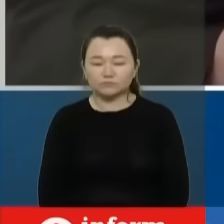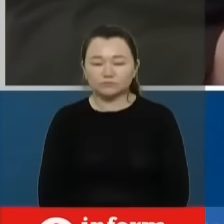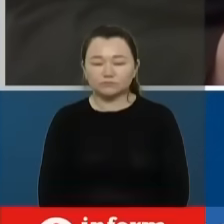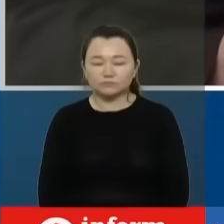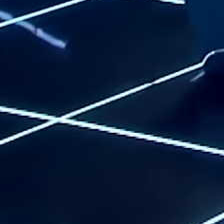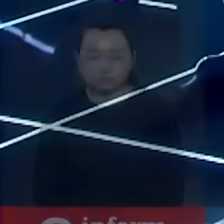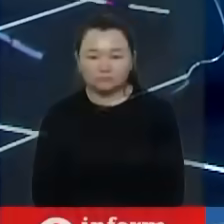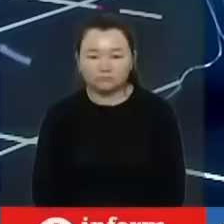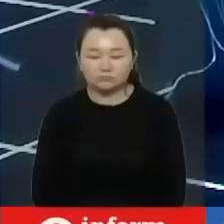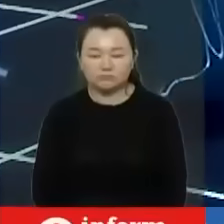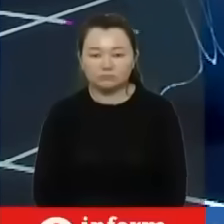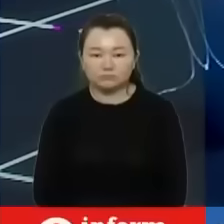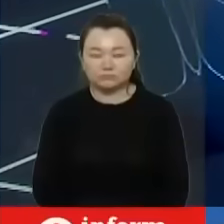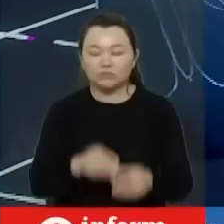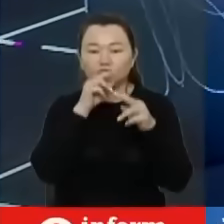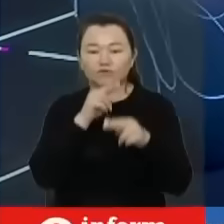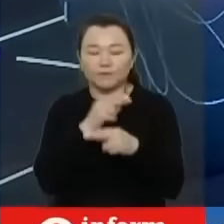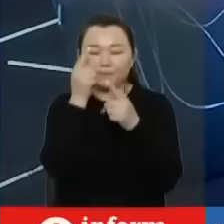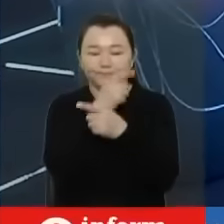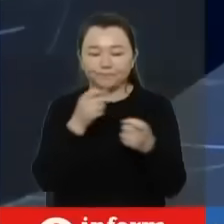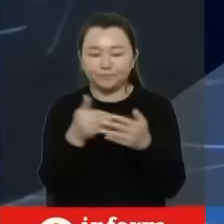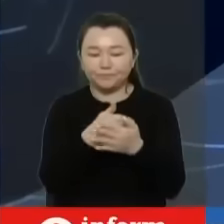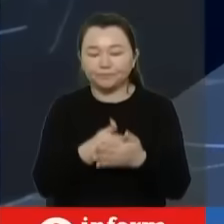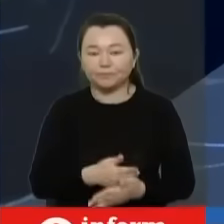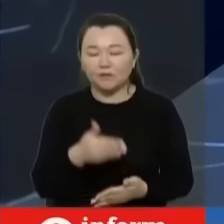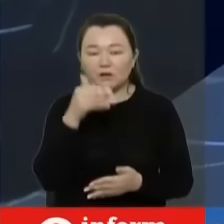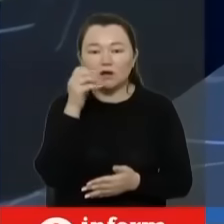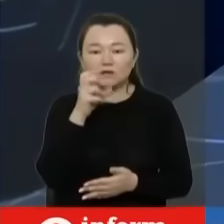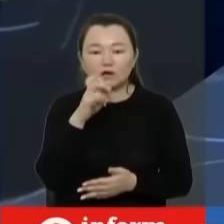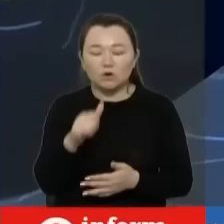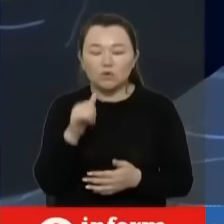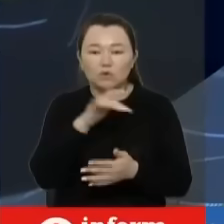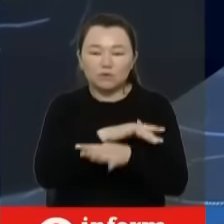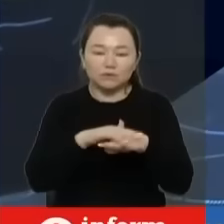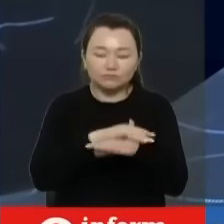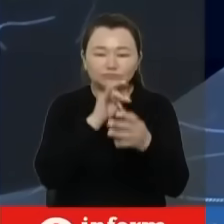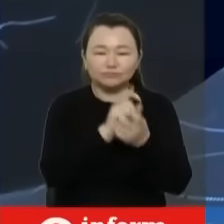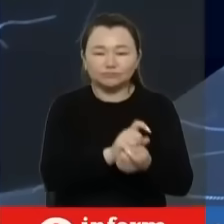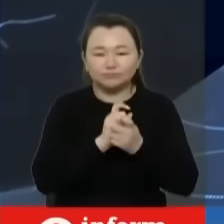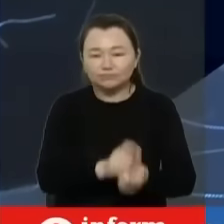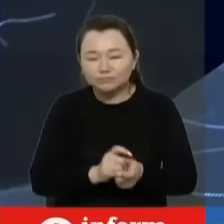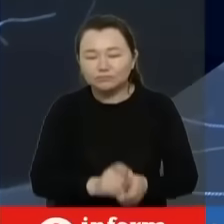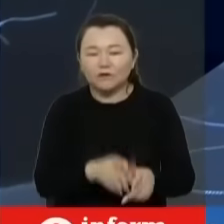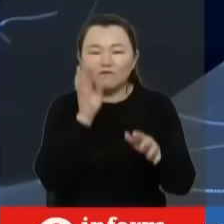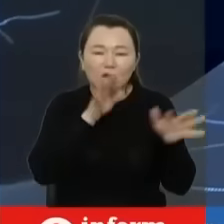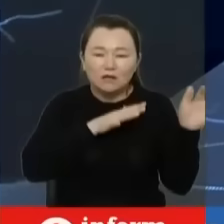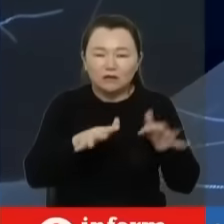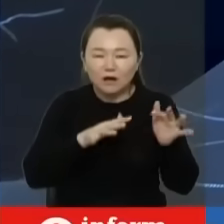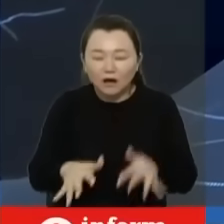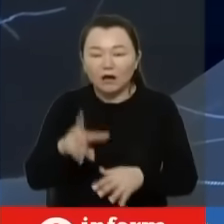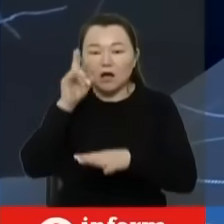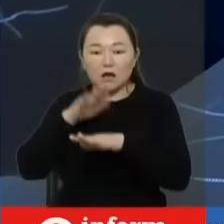облысынан. Назарларыңызда Информ бюро. Атырау халқы тасқынмен күресіп жанталасып жатқан кезде